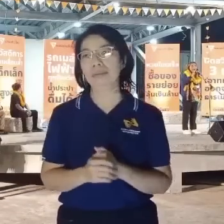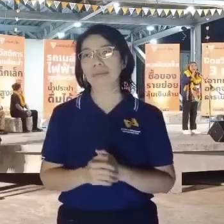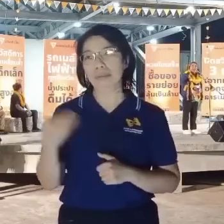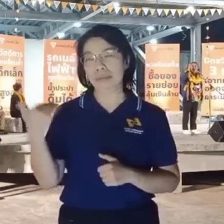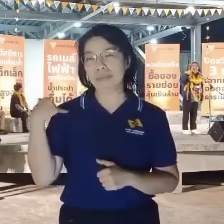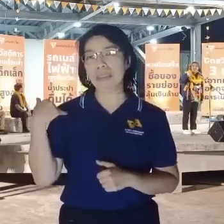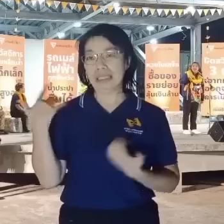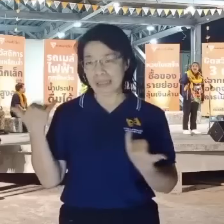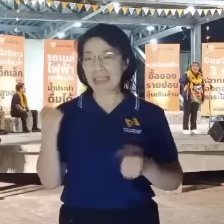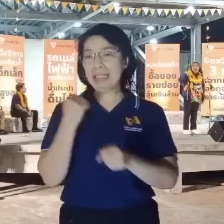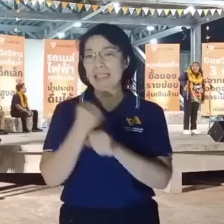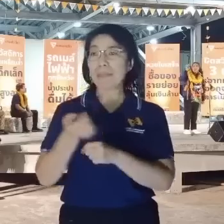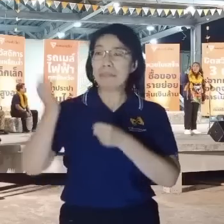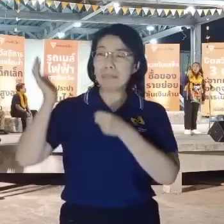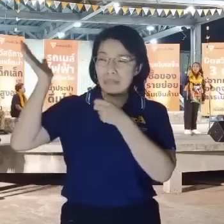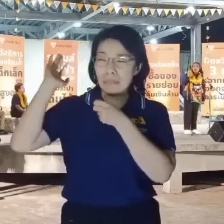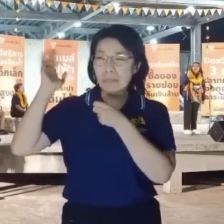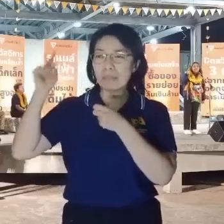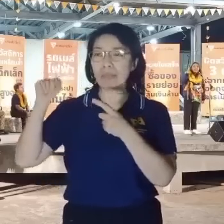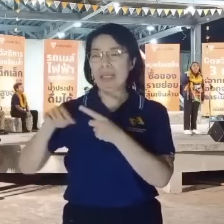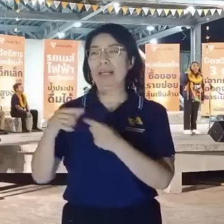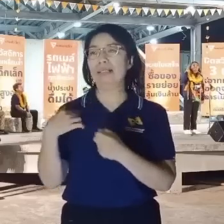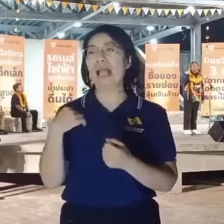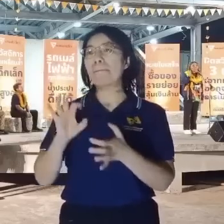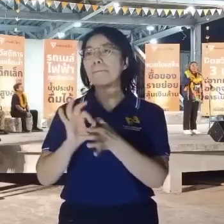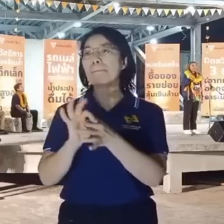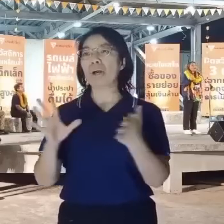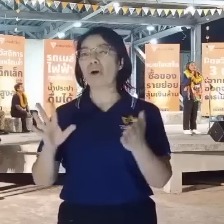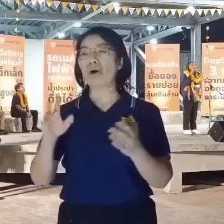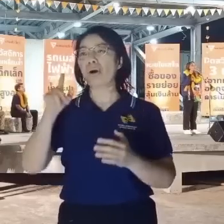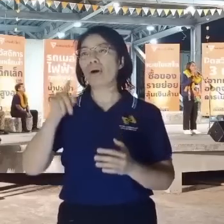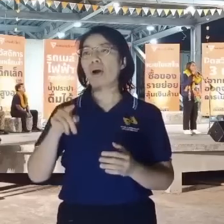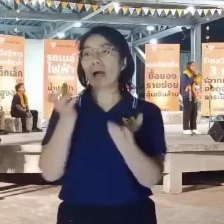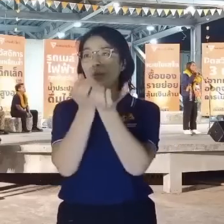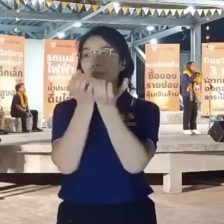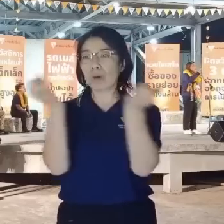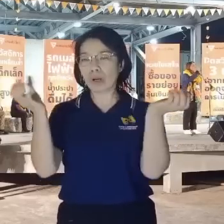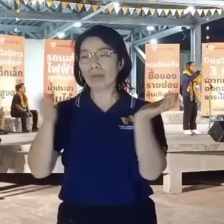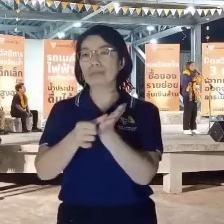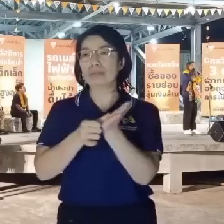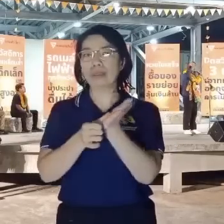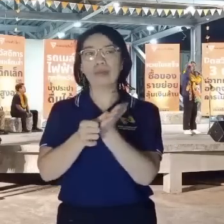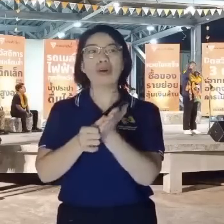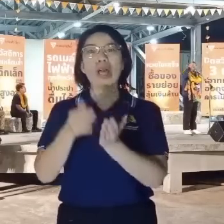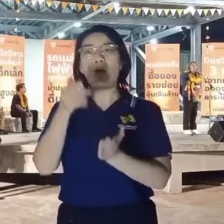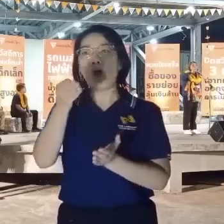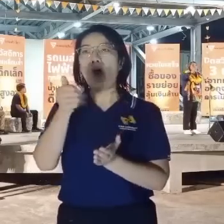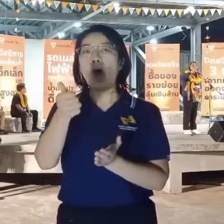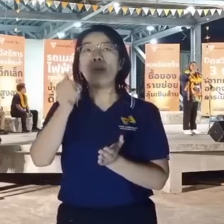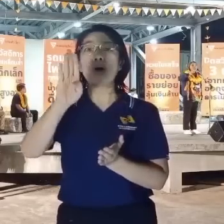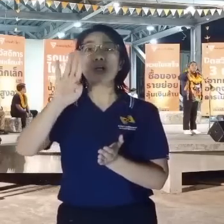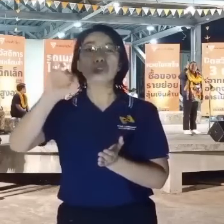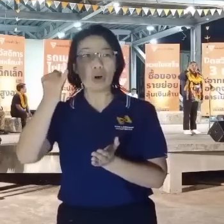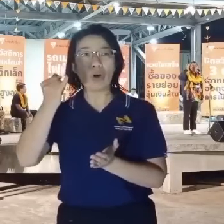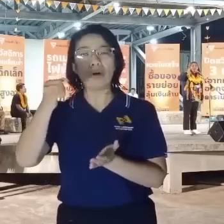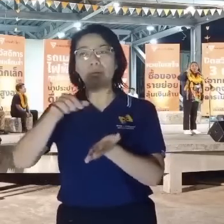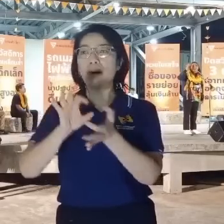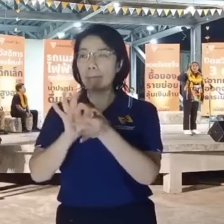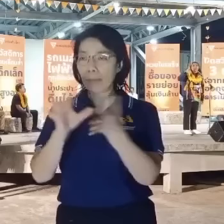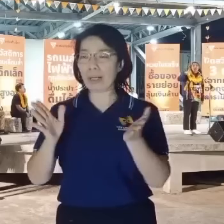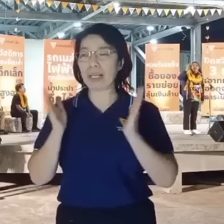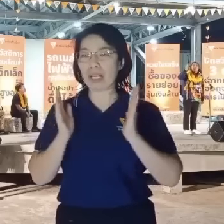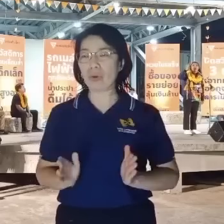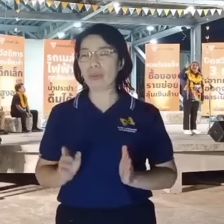อในการอภิปรายปลดล็อกยื่นร่างรัฐธรรมนูญปลดล็อกท้องถิ่นให้ประชาชนไทยมีสิ